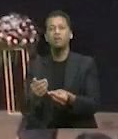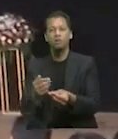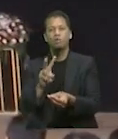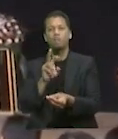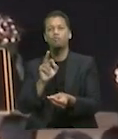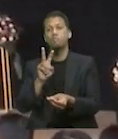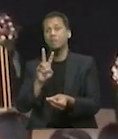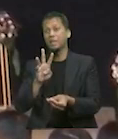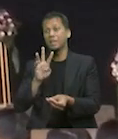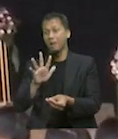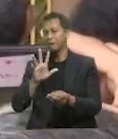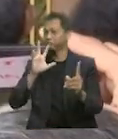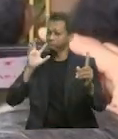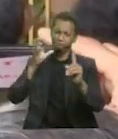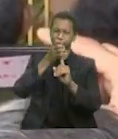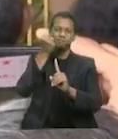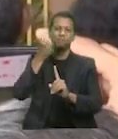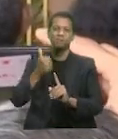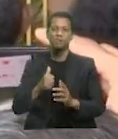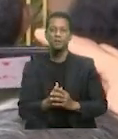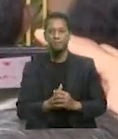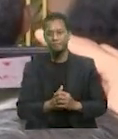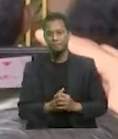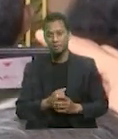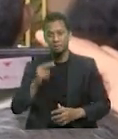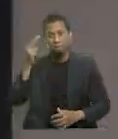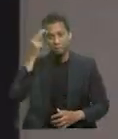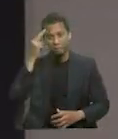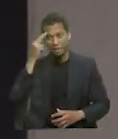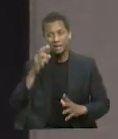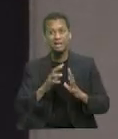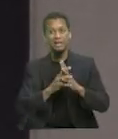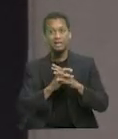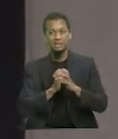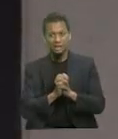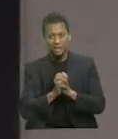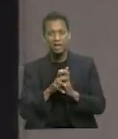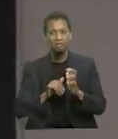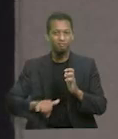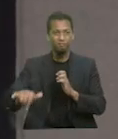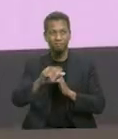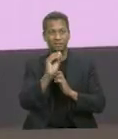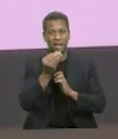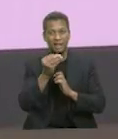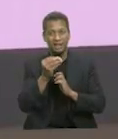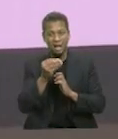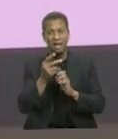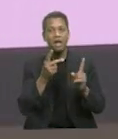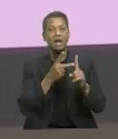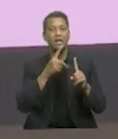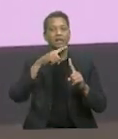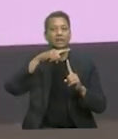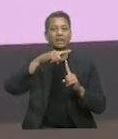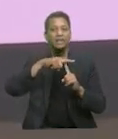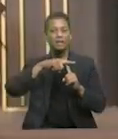Father for Gama bersama pimpinan gereja dan gembala sidang Sejabodetabek di Jakarta, Ketua Umum Partai Perindo Haritanu Sudibyo mengharapkan sosok pemimpin